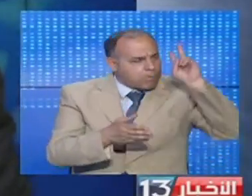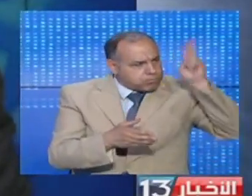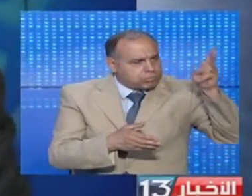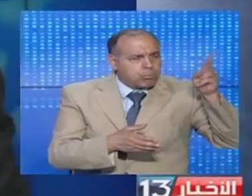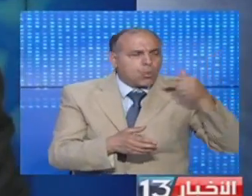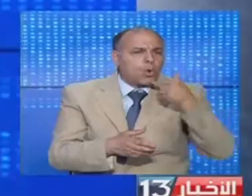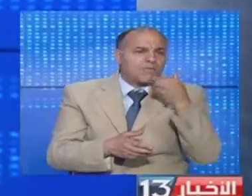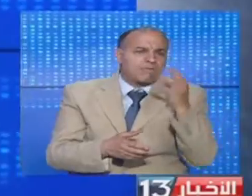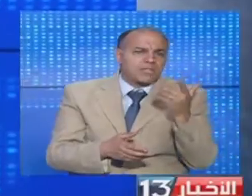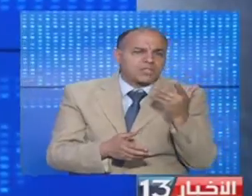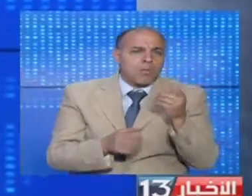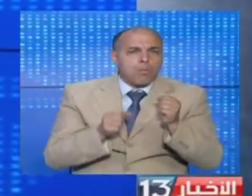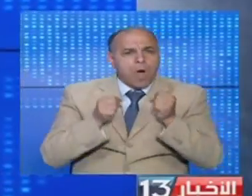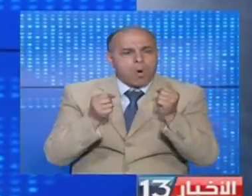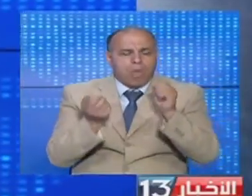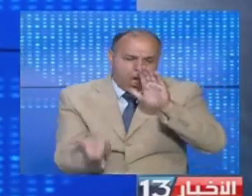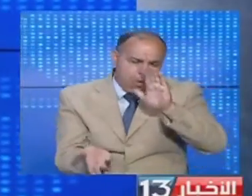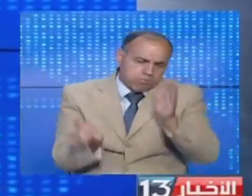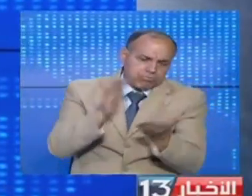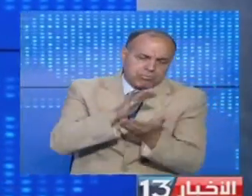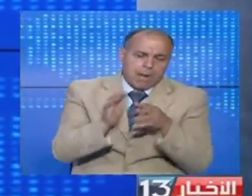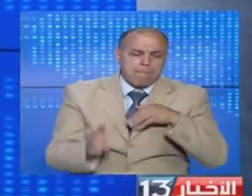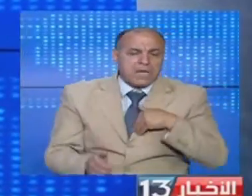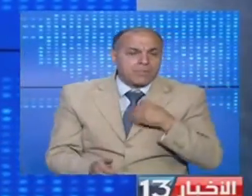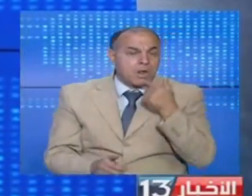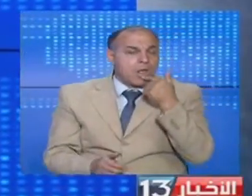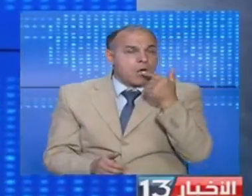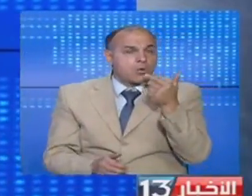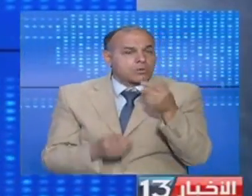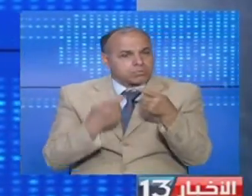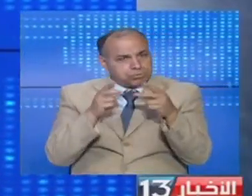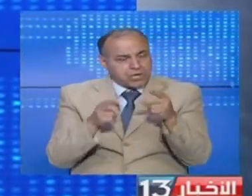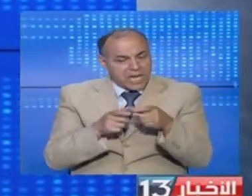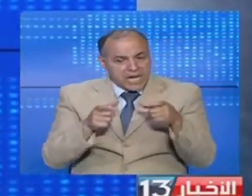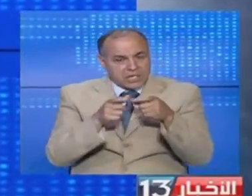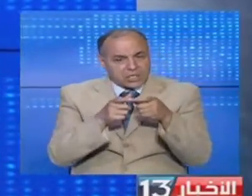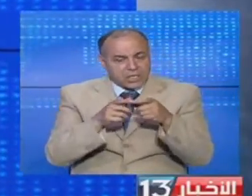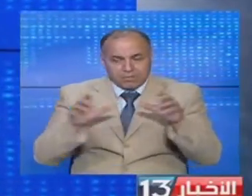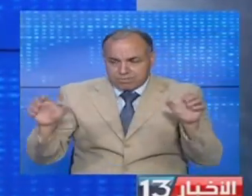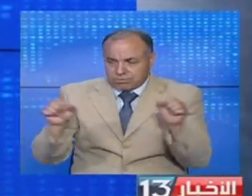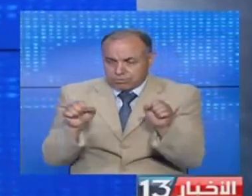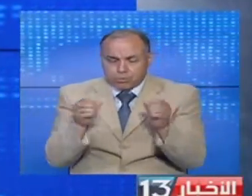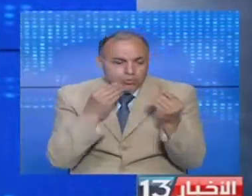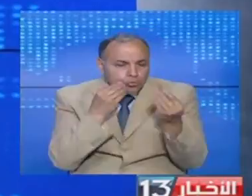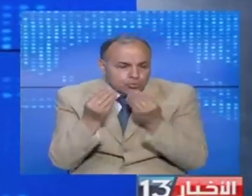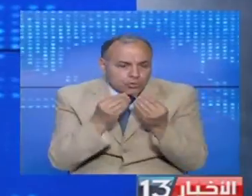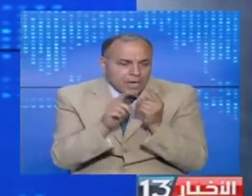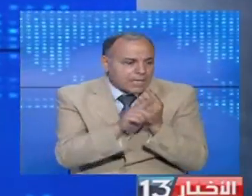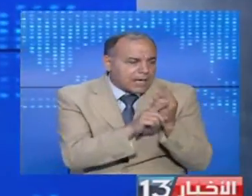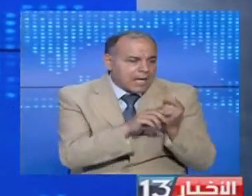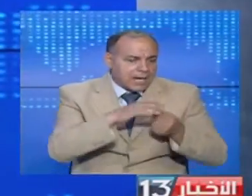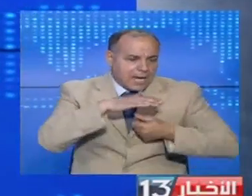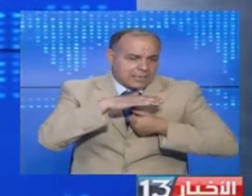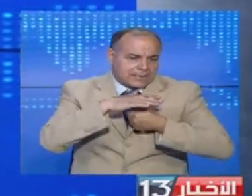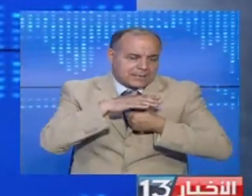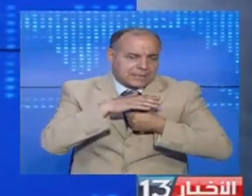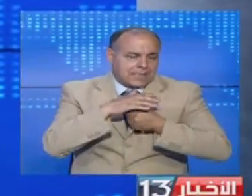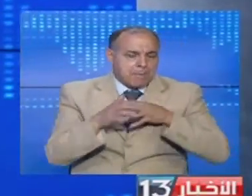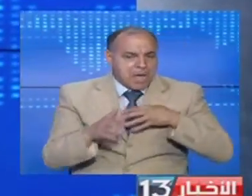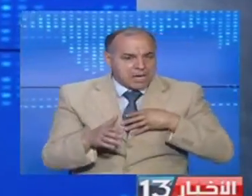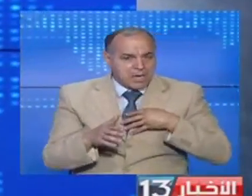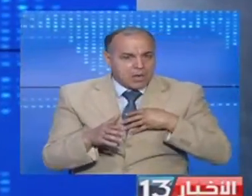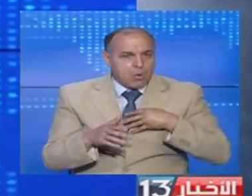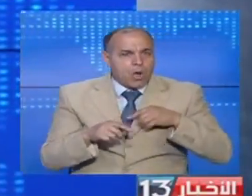بشده محاوله الانقلاب في مالي وقد سمح ل لجنه الوساطه هذه بلقاء الرئيس بند او